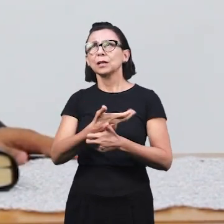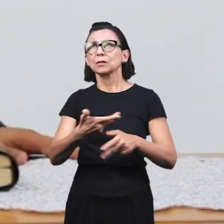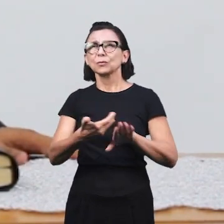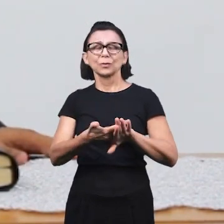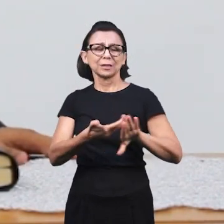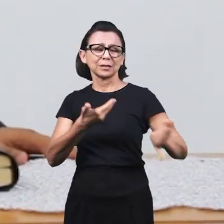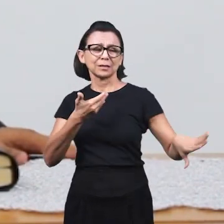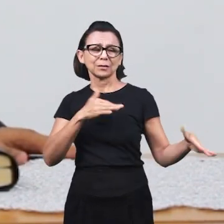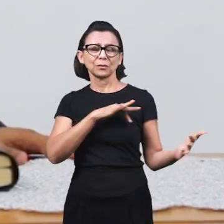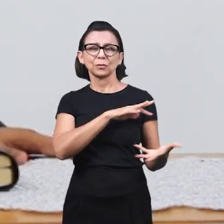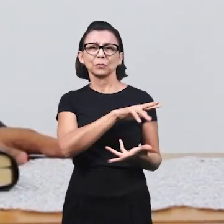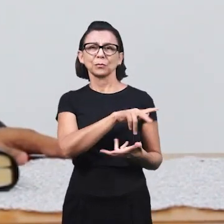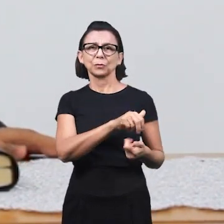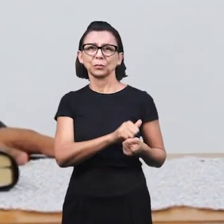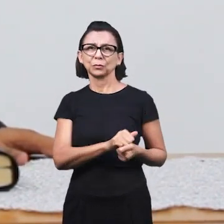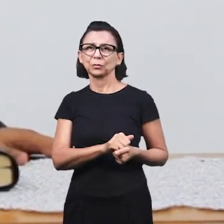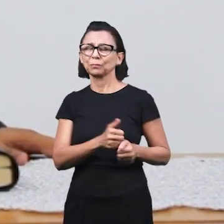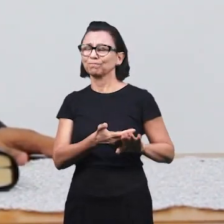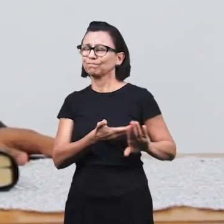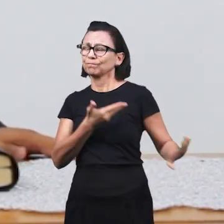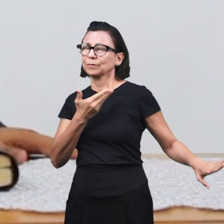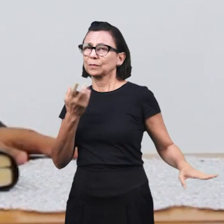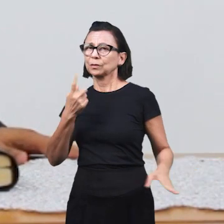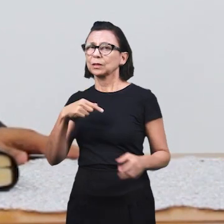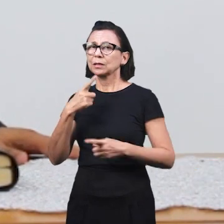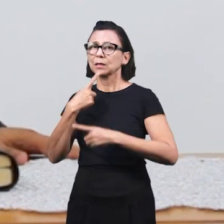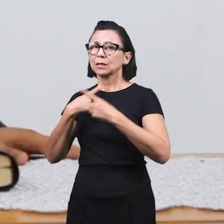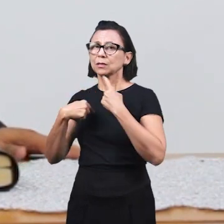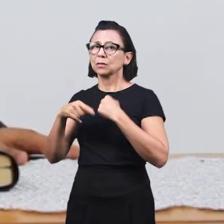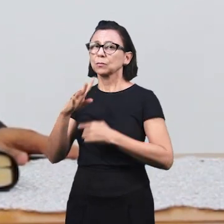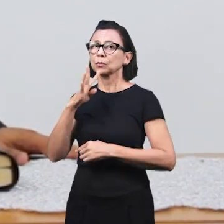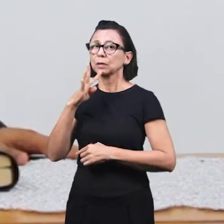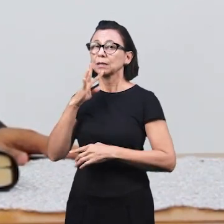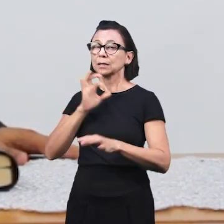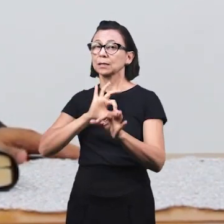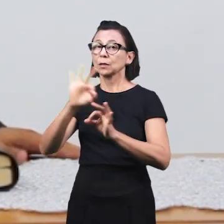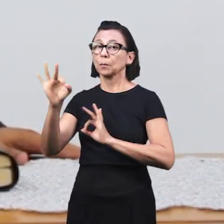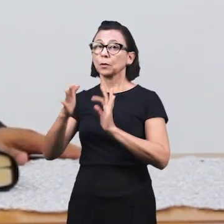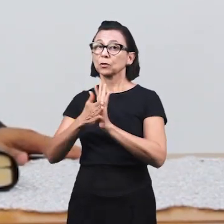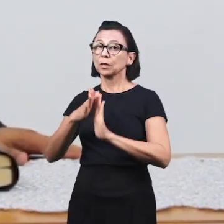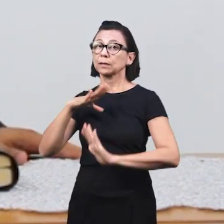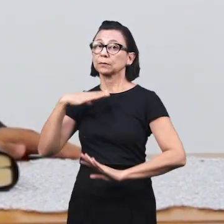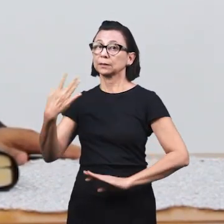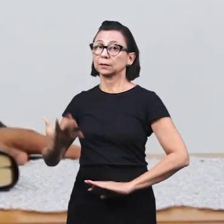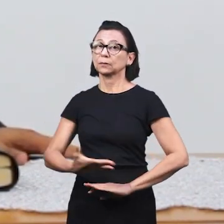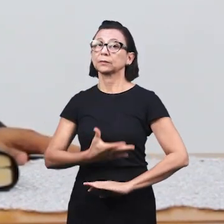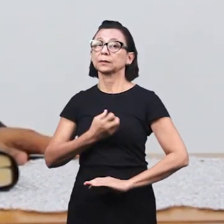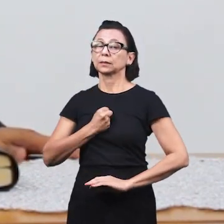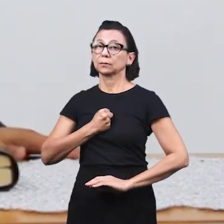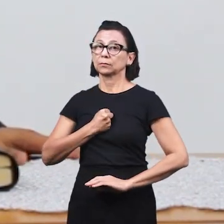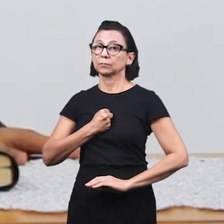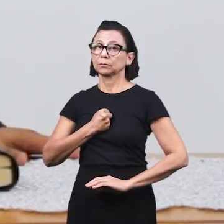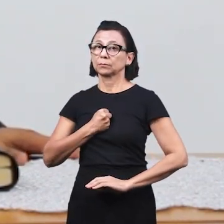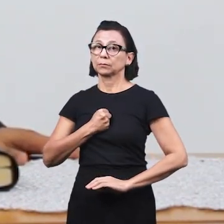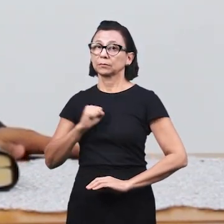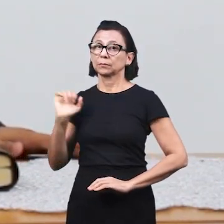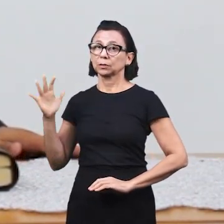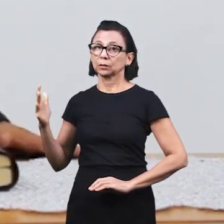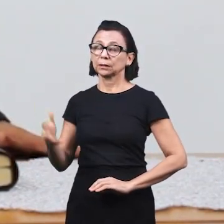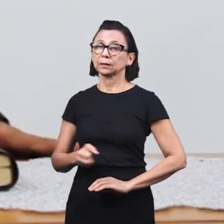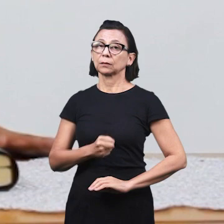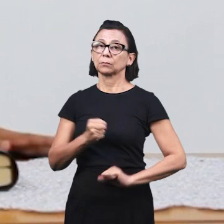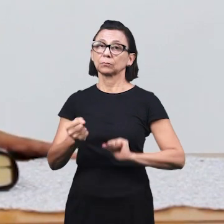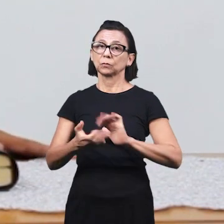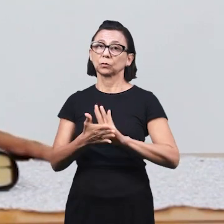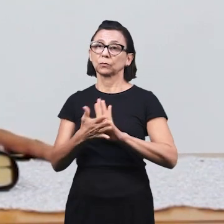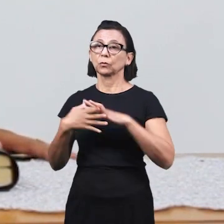мы отделяемся от временного, от проходящего, чтобы познавать Твой проект, Твою волю для